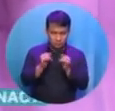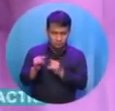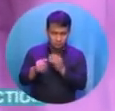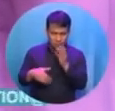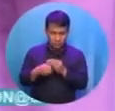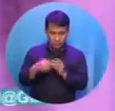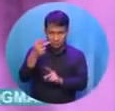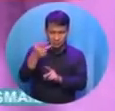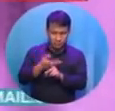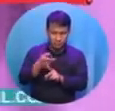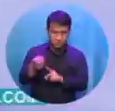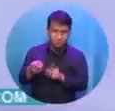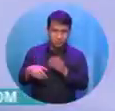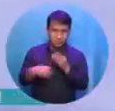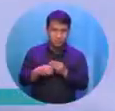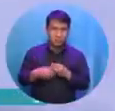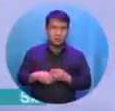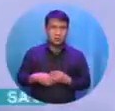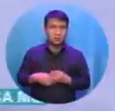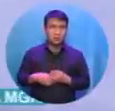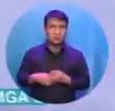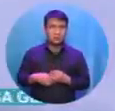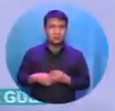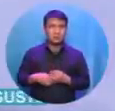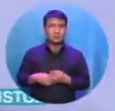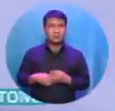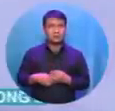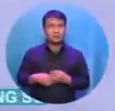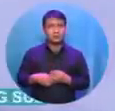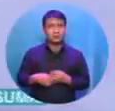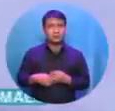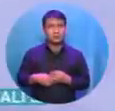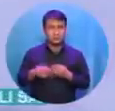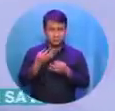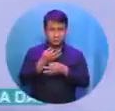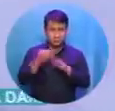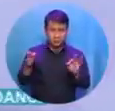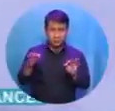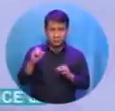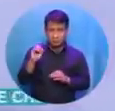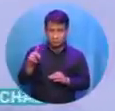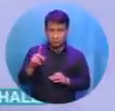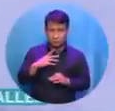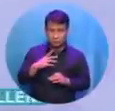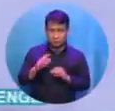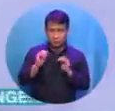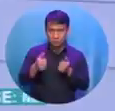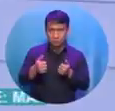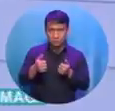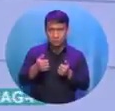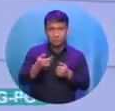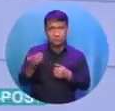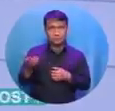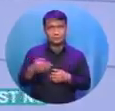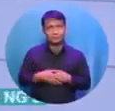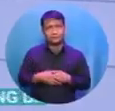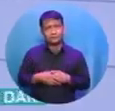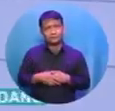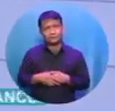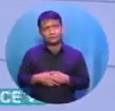3 months. Free subscription, ma'am. Okay, ma'am? Opo,